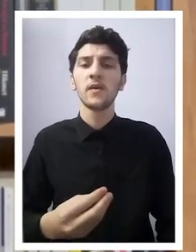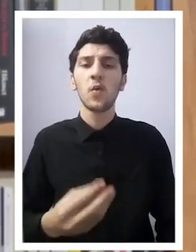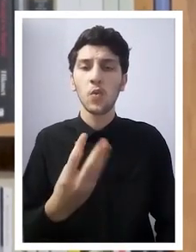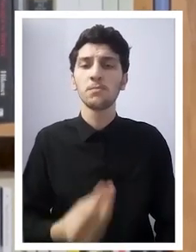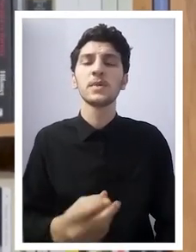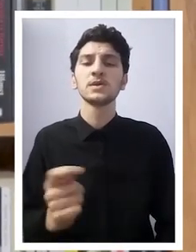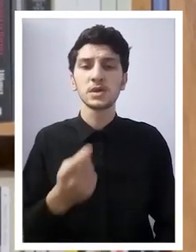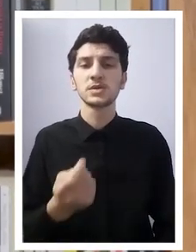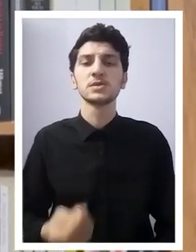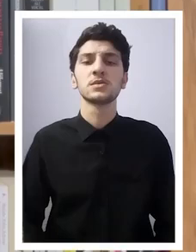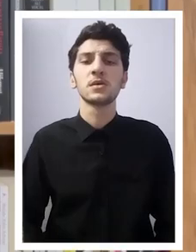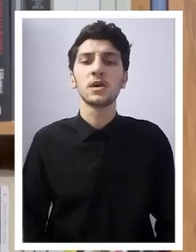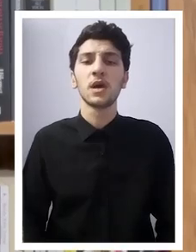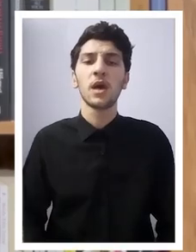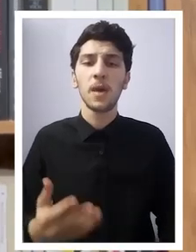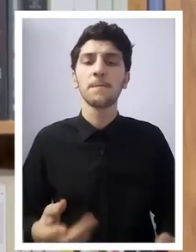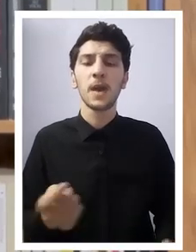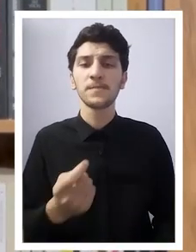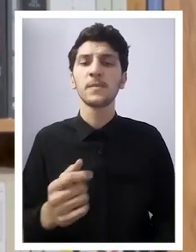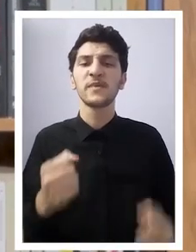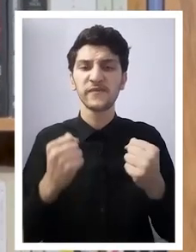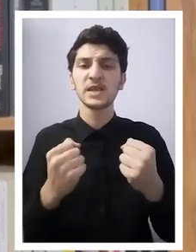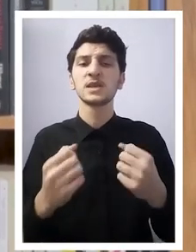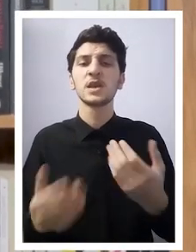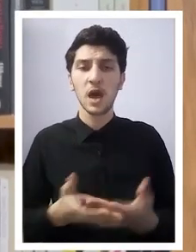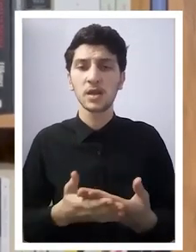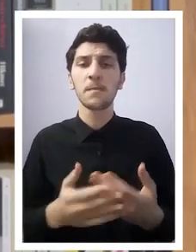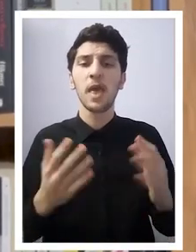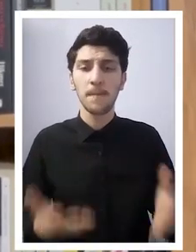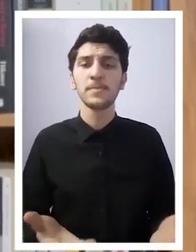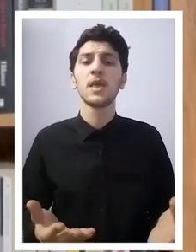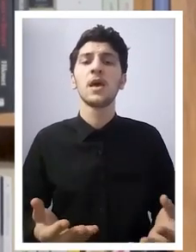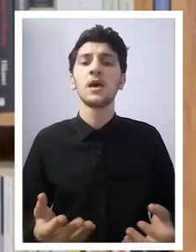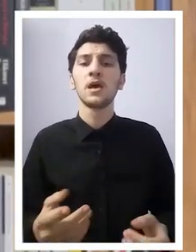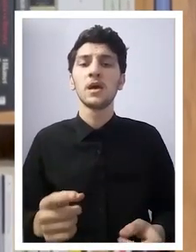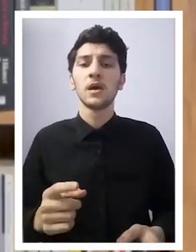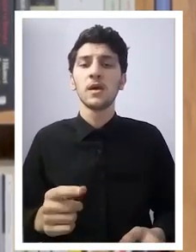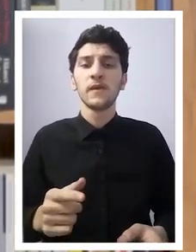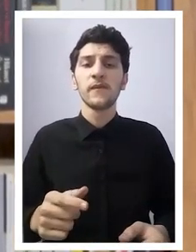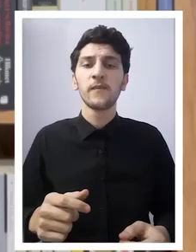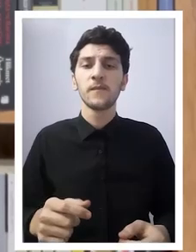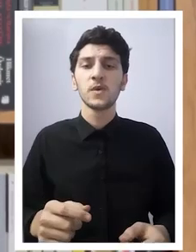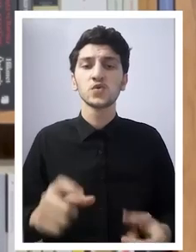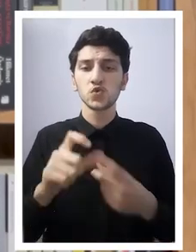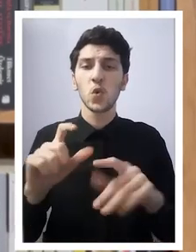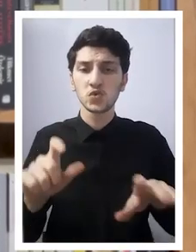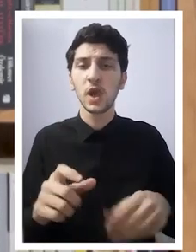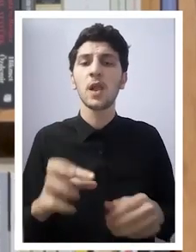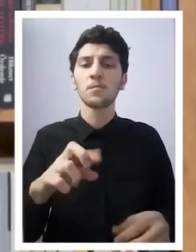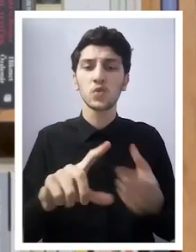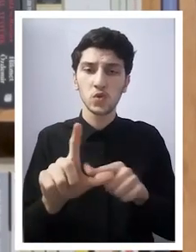gönüle olmaya çalıştık. Hem yaptığımız fiziki yatırımlarla hem de sosyal